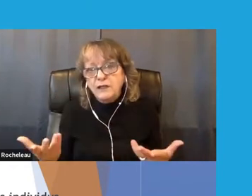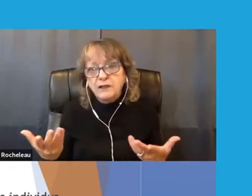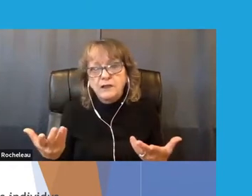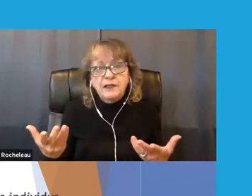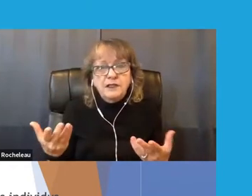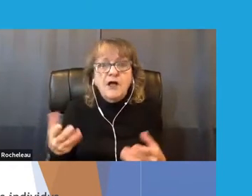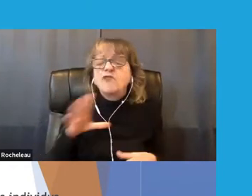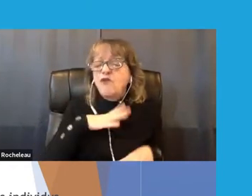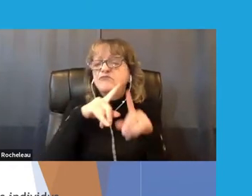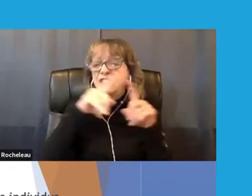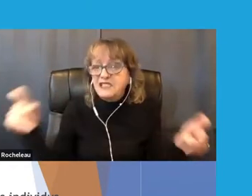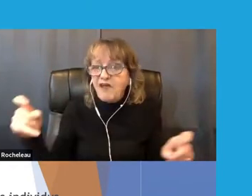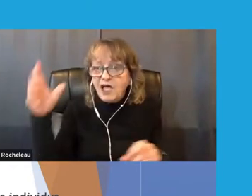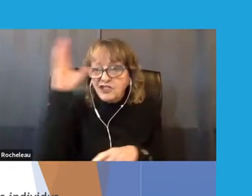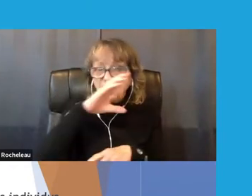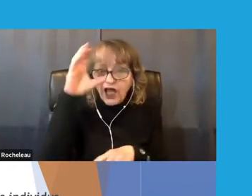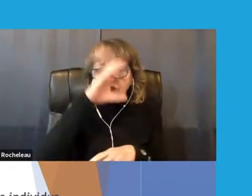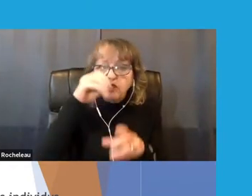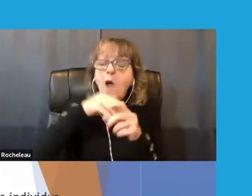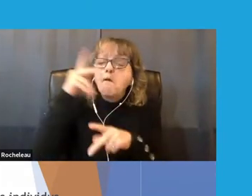Différentes recherches et enquêtes populationnelles